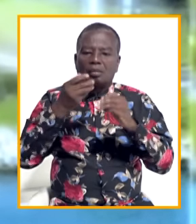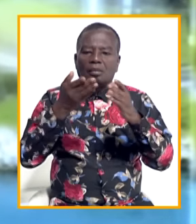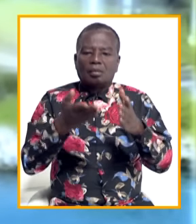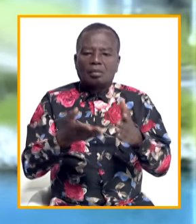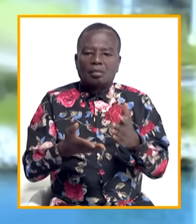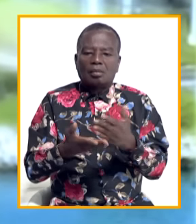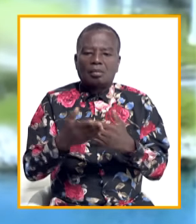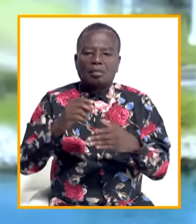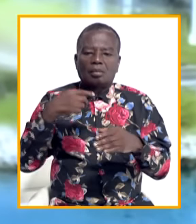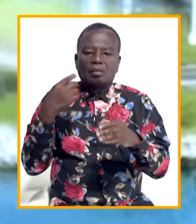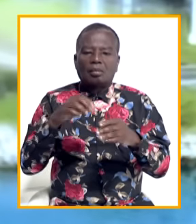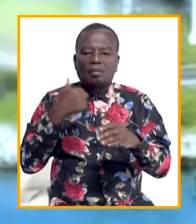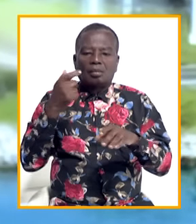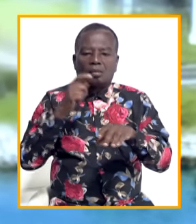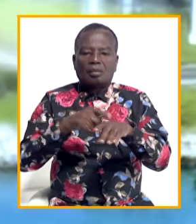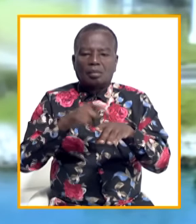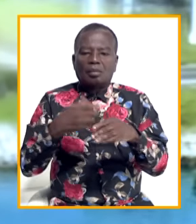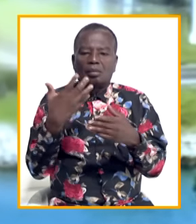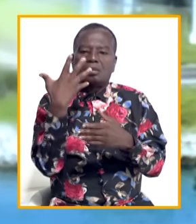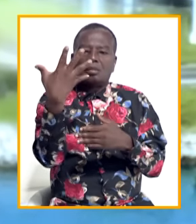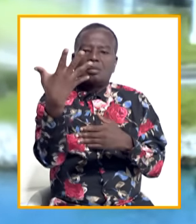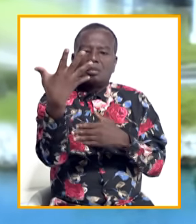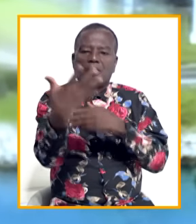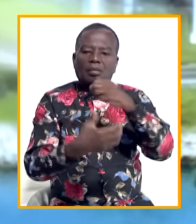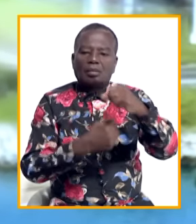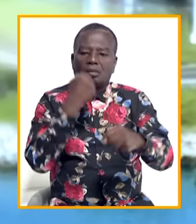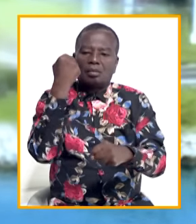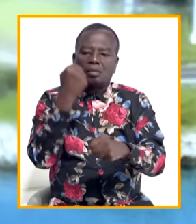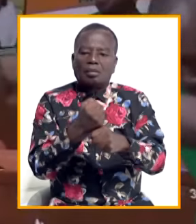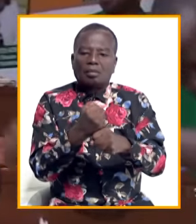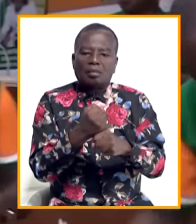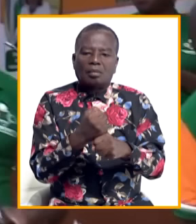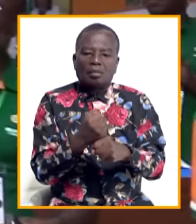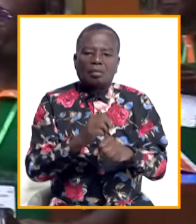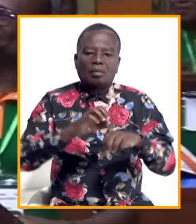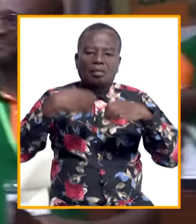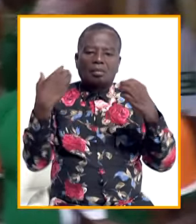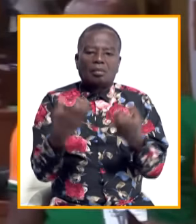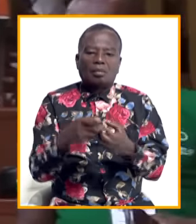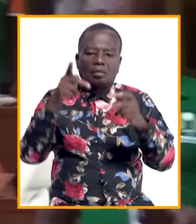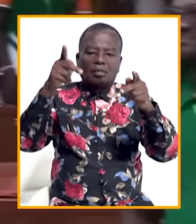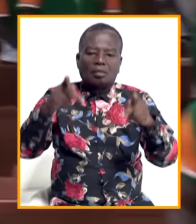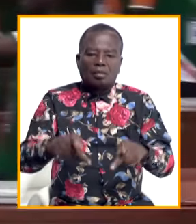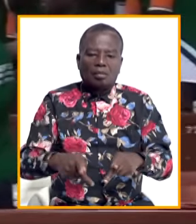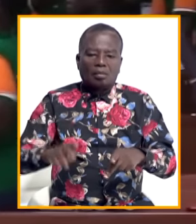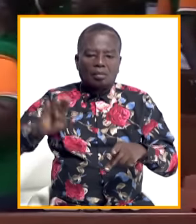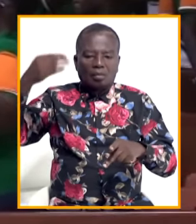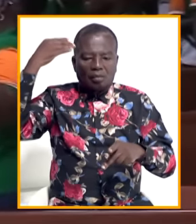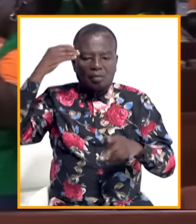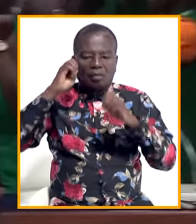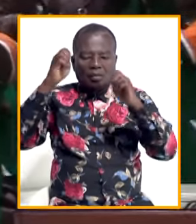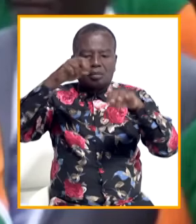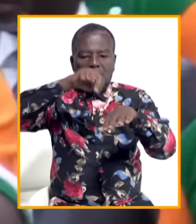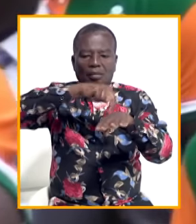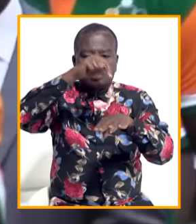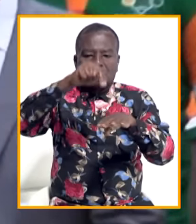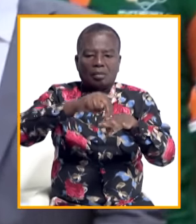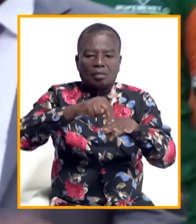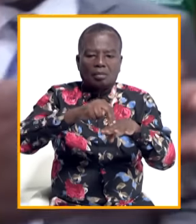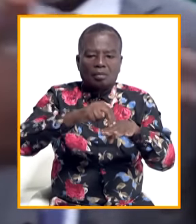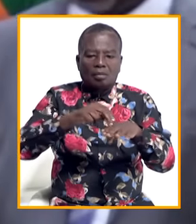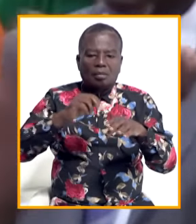pour un autre mandat de 5 ans. On voit cela avec Kader Sogodogo. La mutuelle des personnels du ministère de l'Éducation nationale